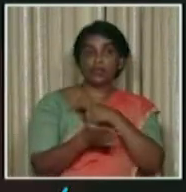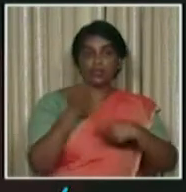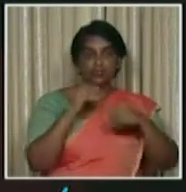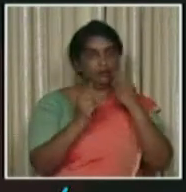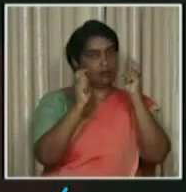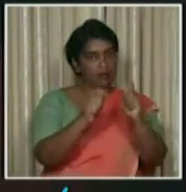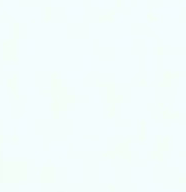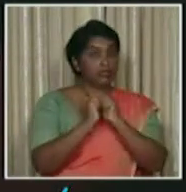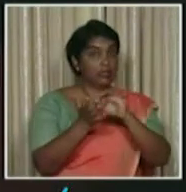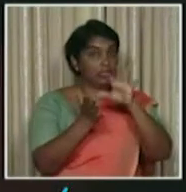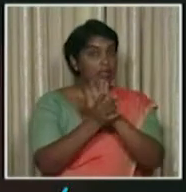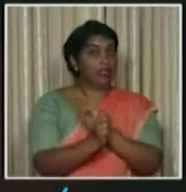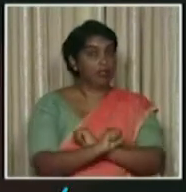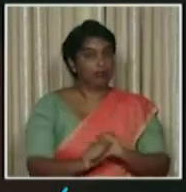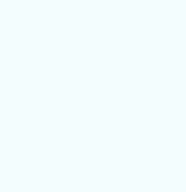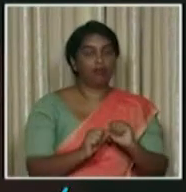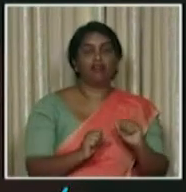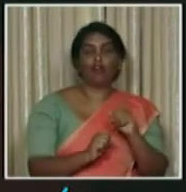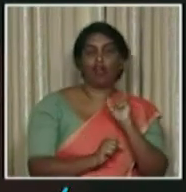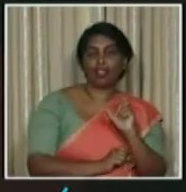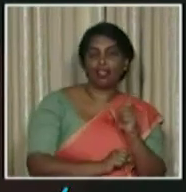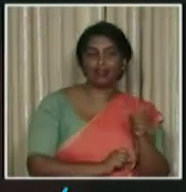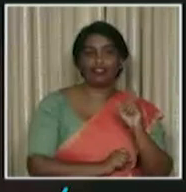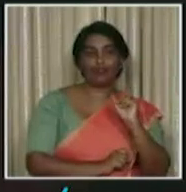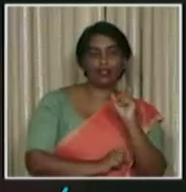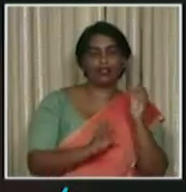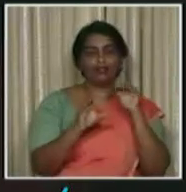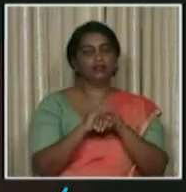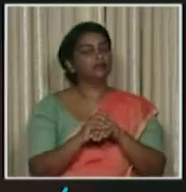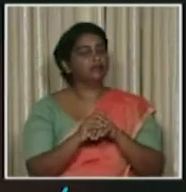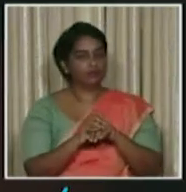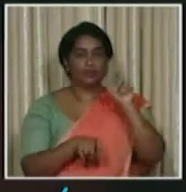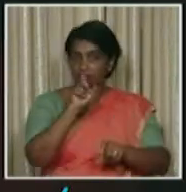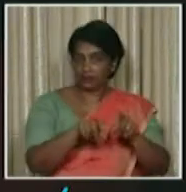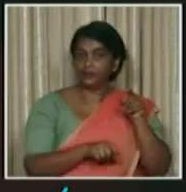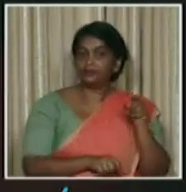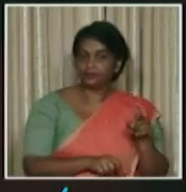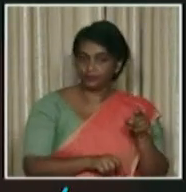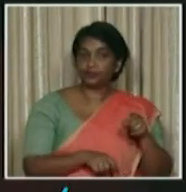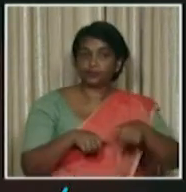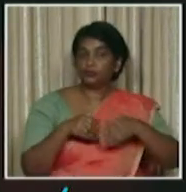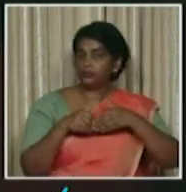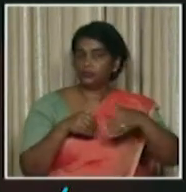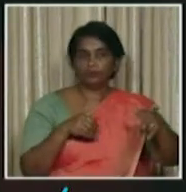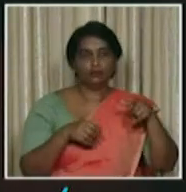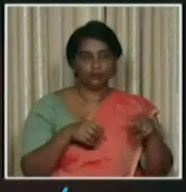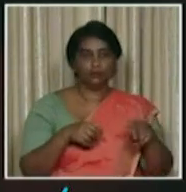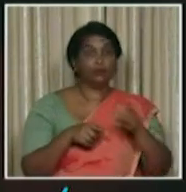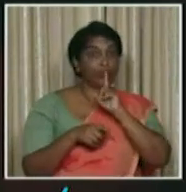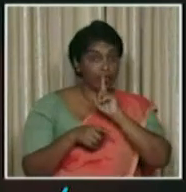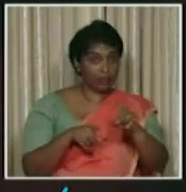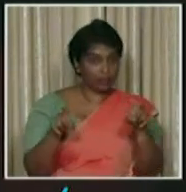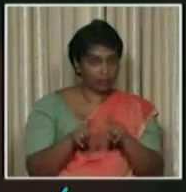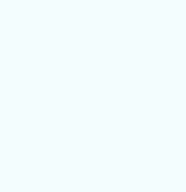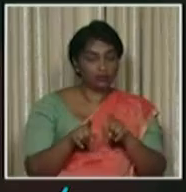කරන්නේ? හැබැයි ස්ථිර නොවන ආදේශක ගණයේ කොන්ත්‍රාත් පදනමින් සේවය කරන සේවකයන්ට මේ දක්වා මේ කියන